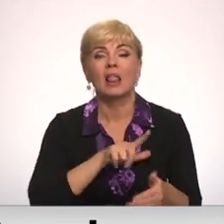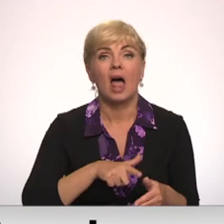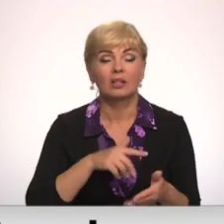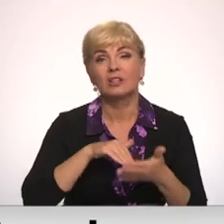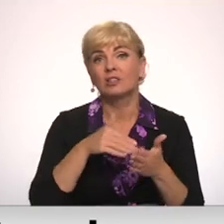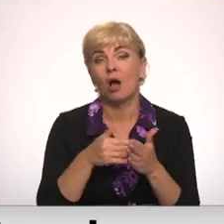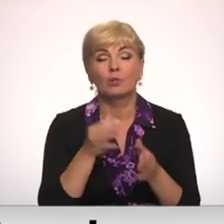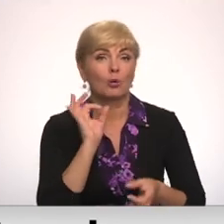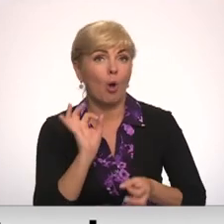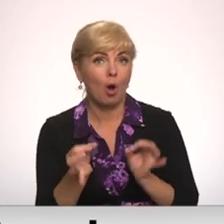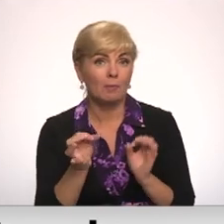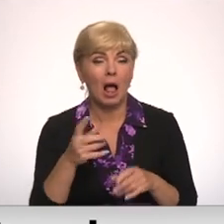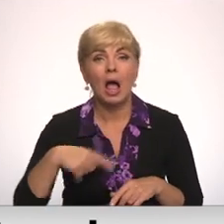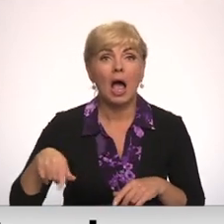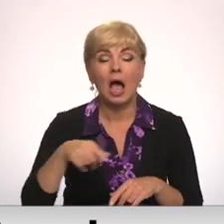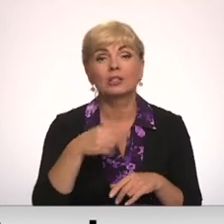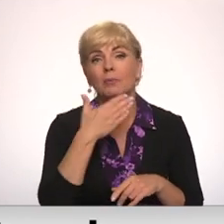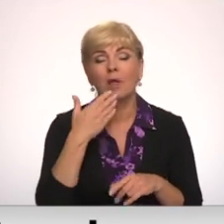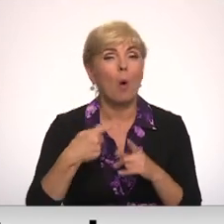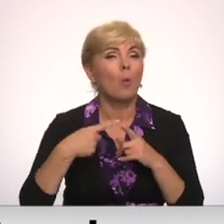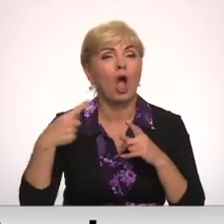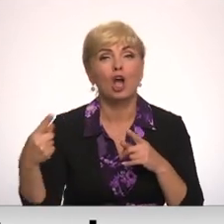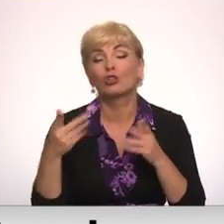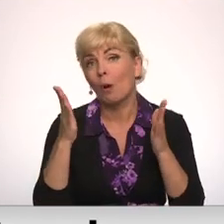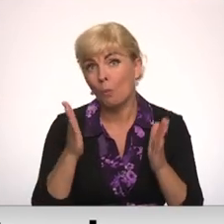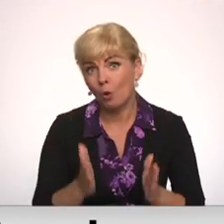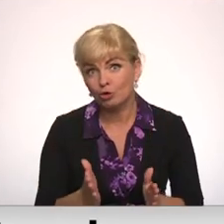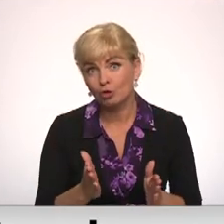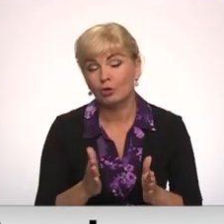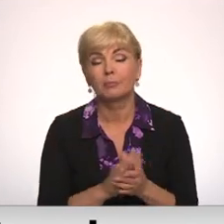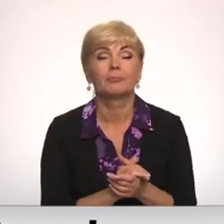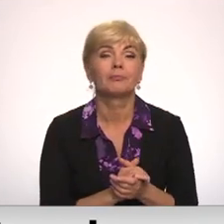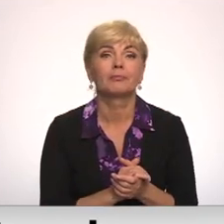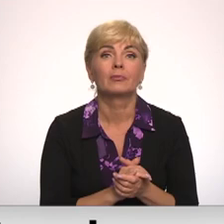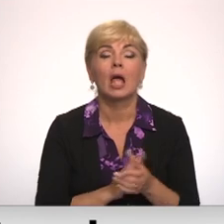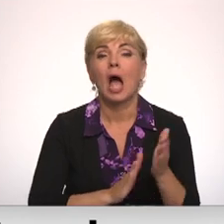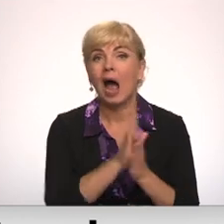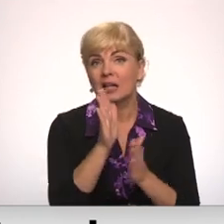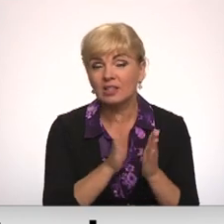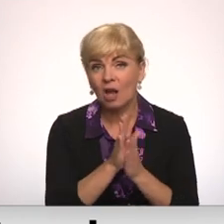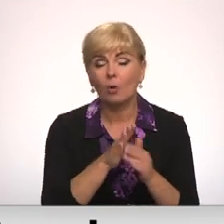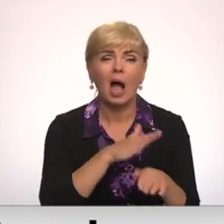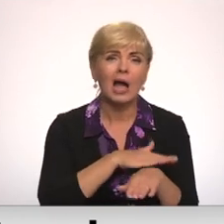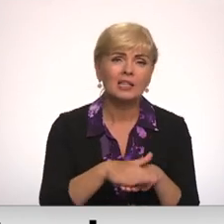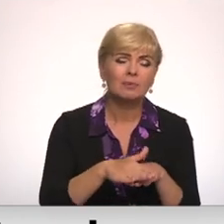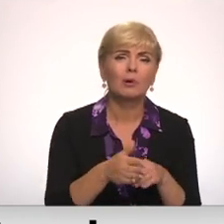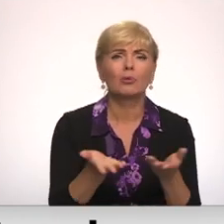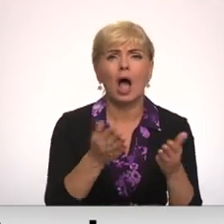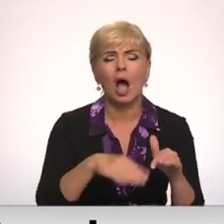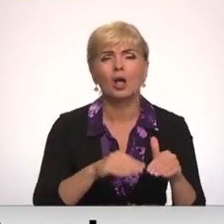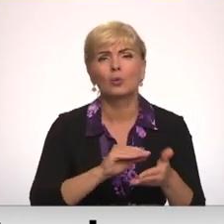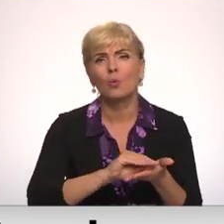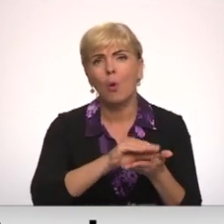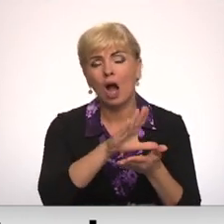gluži normāli. Ezeriem nav garš mūžs, jo pie mums, tāpēc, ka ezeri pie mums aizauga, aizpildās ar nogulumiem